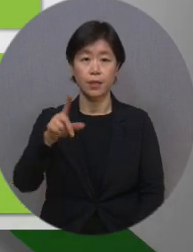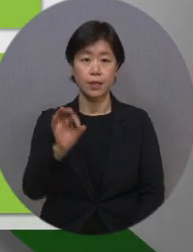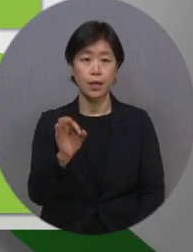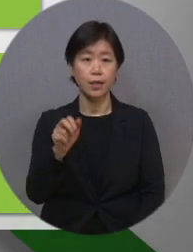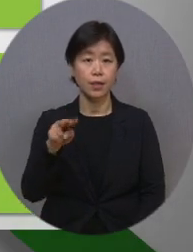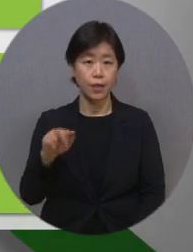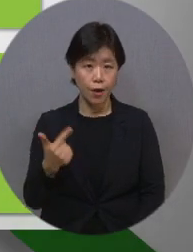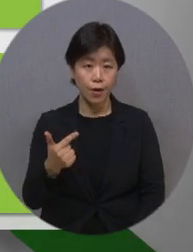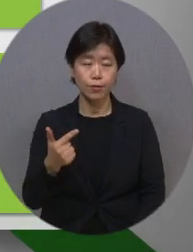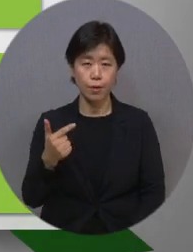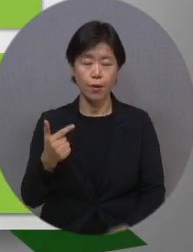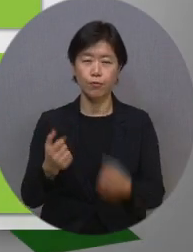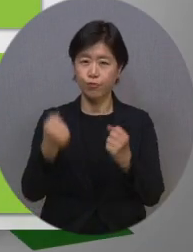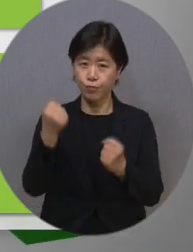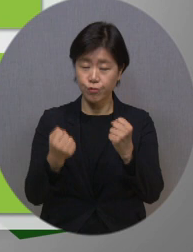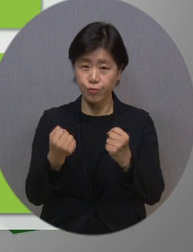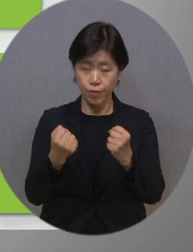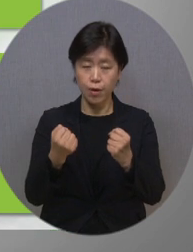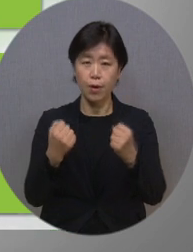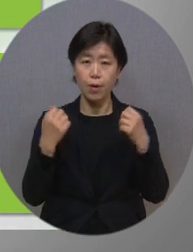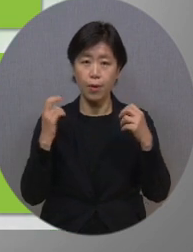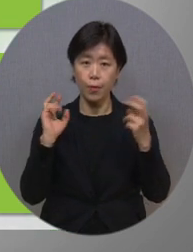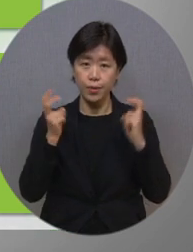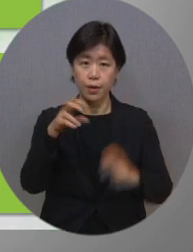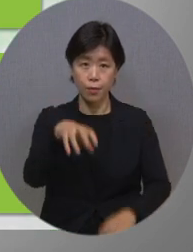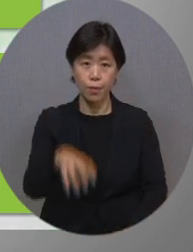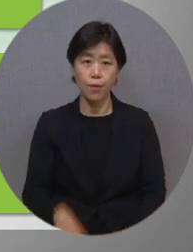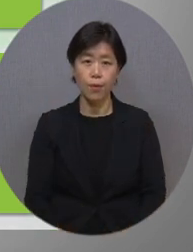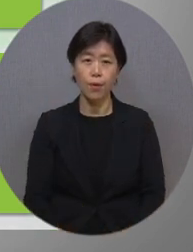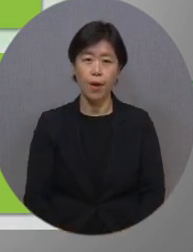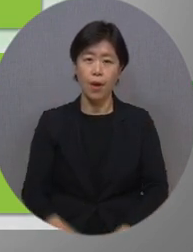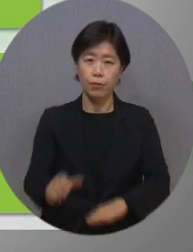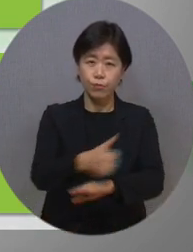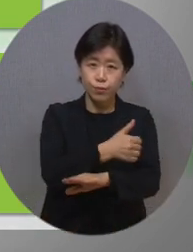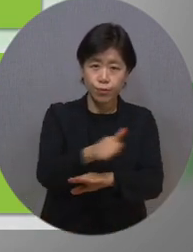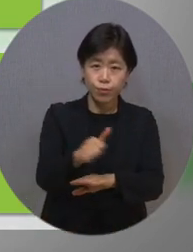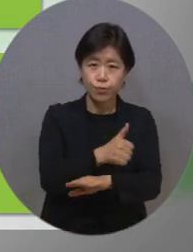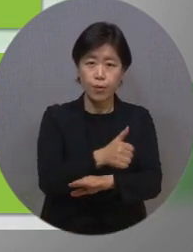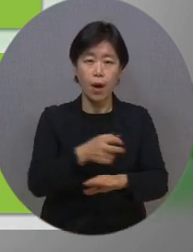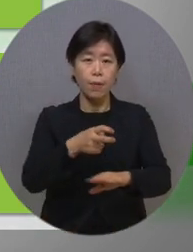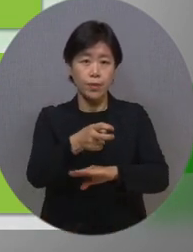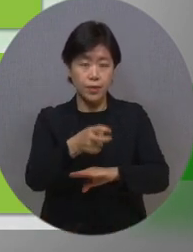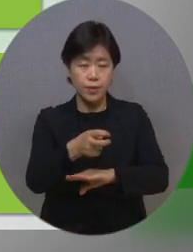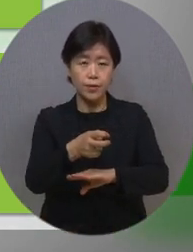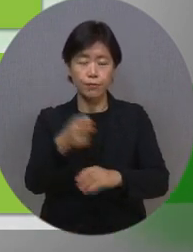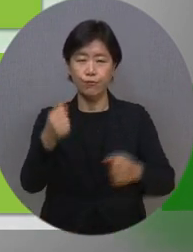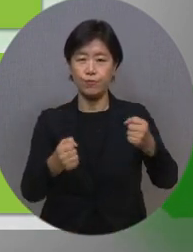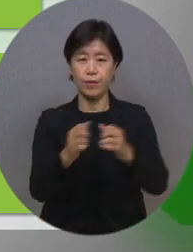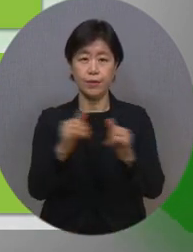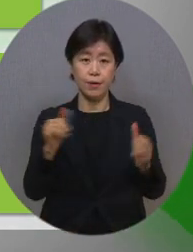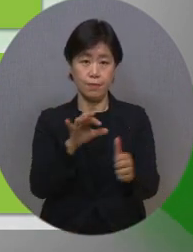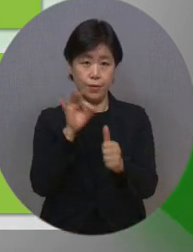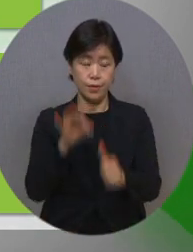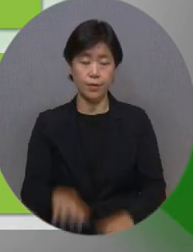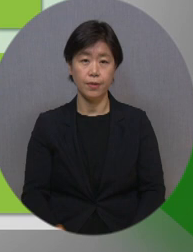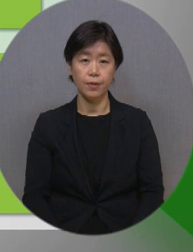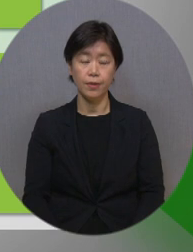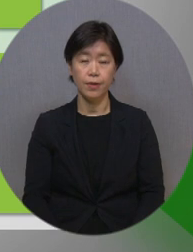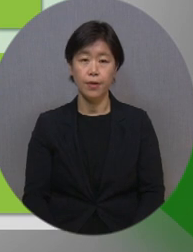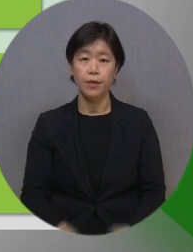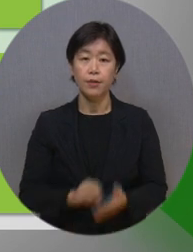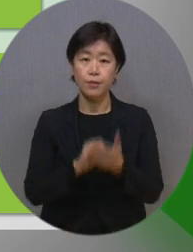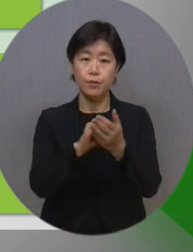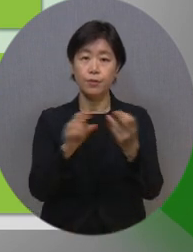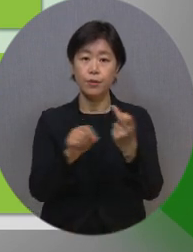상현운수 주식회사에서 관광 및 통근통학 학원 및 기타 버스 운전원을 모집합니다. 접수